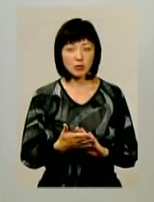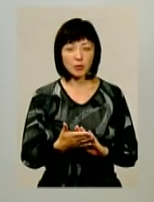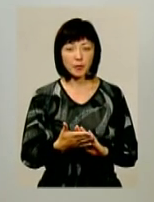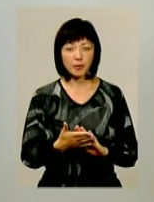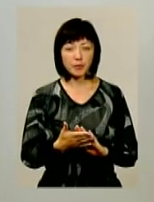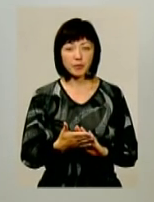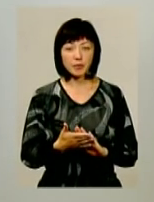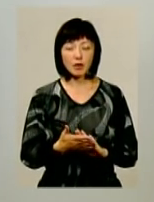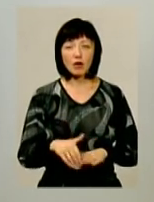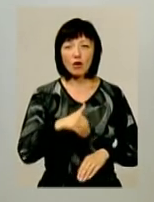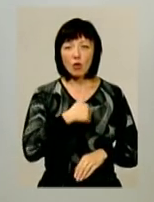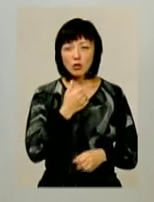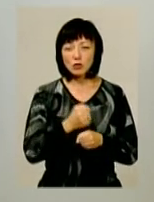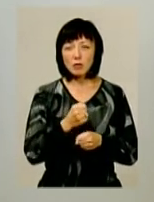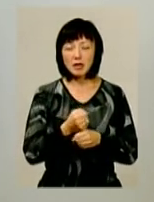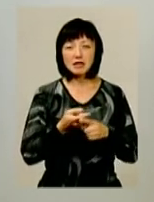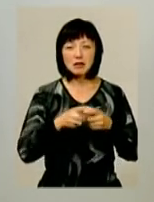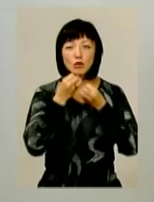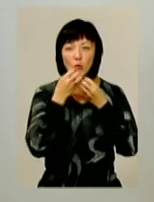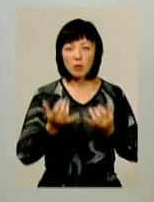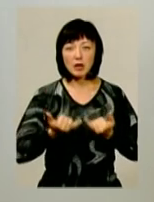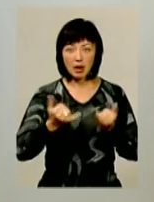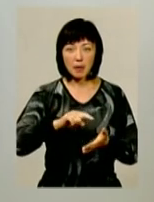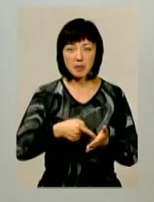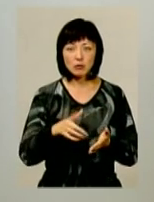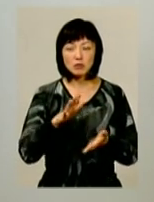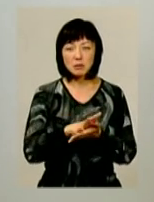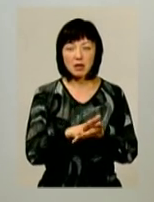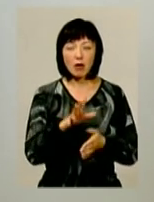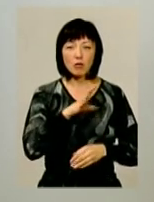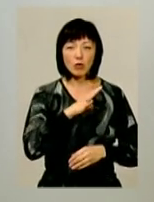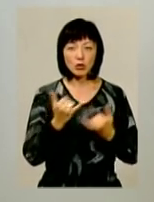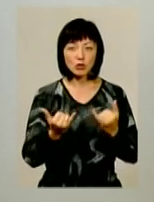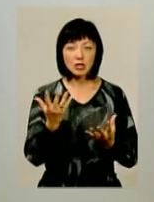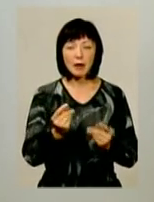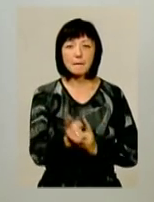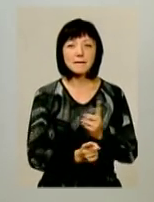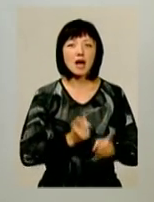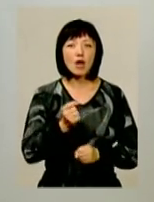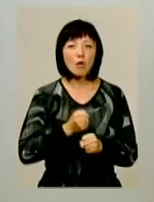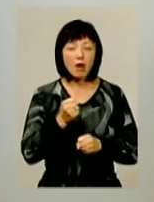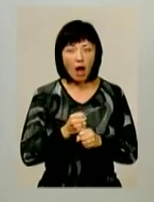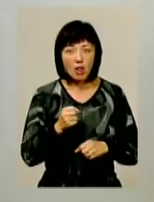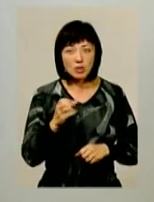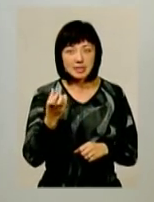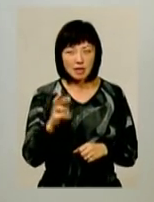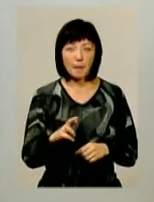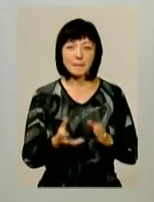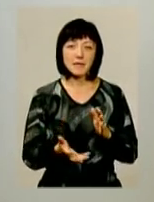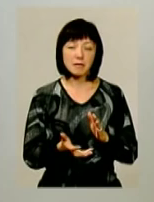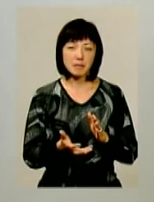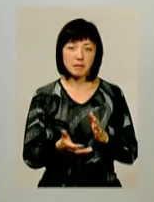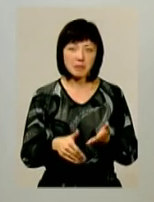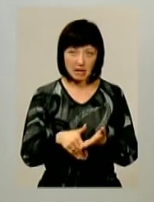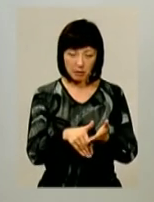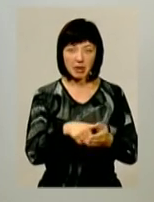Однозначно хочемо зробити для цього міста позитивно, щоб у нас сміття на сьогоднішній день перероблялося. Підтримували і